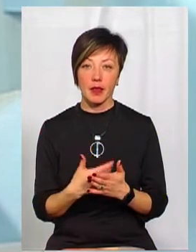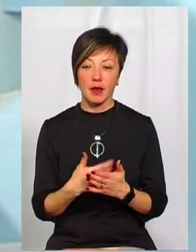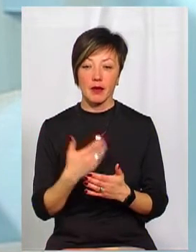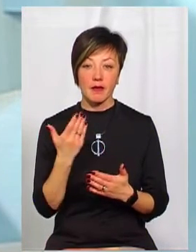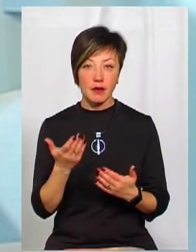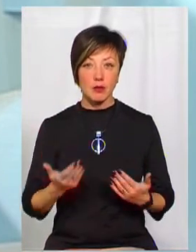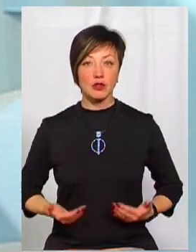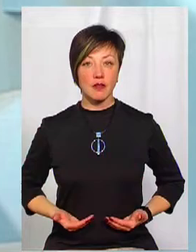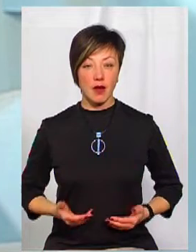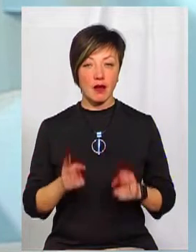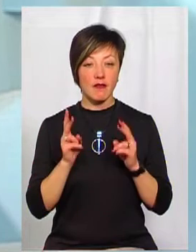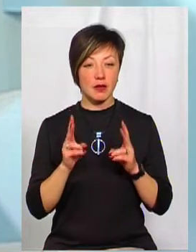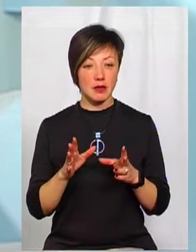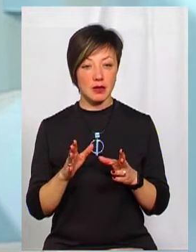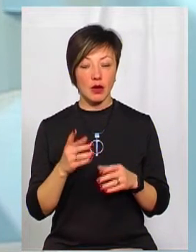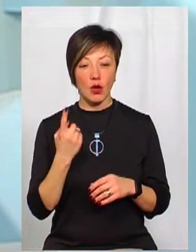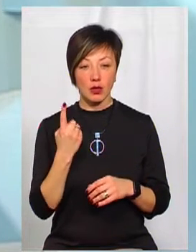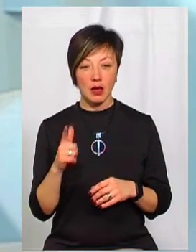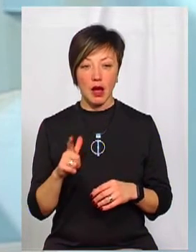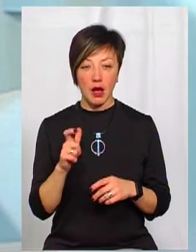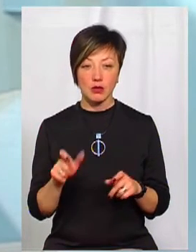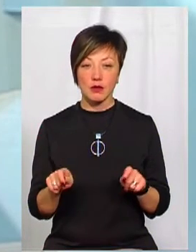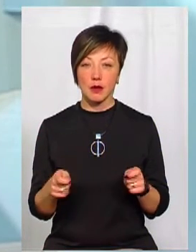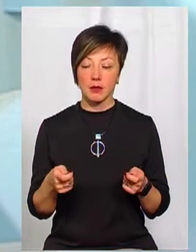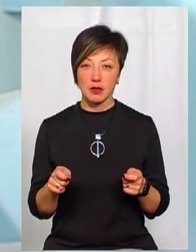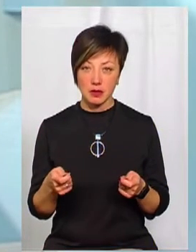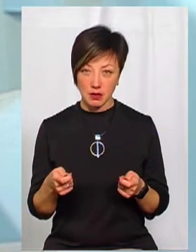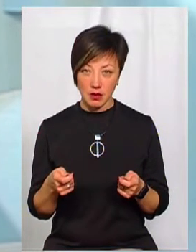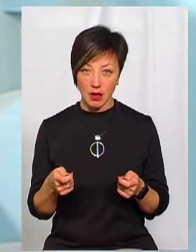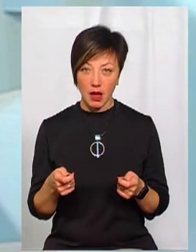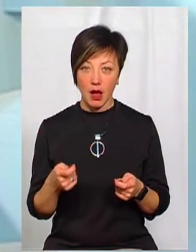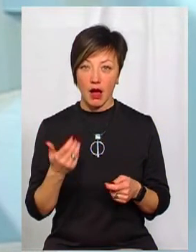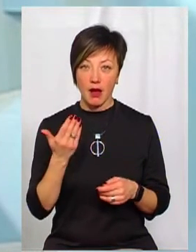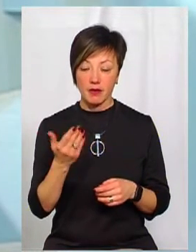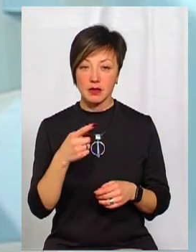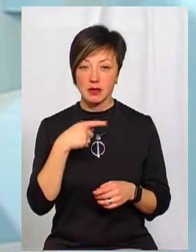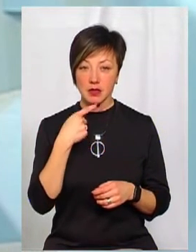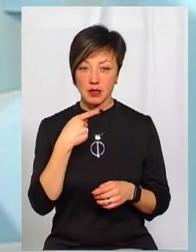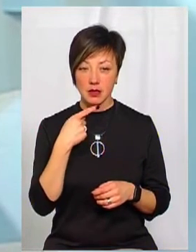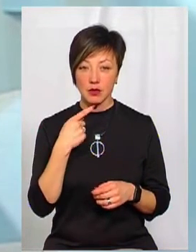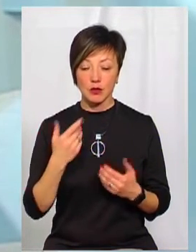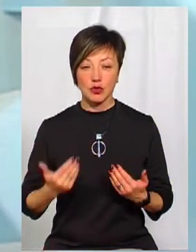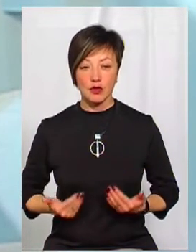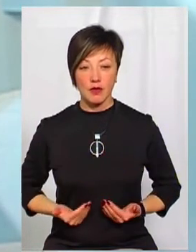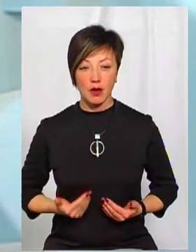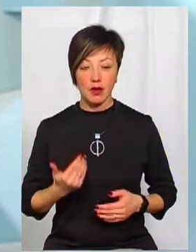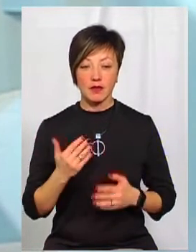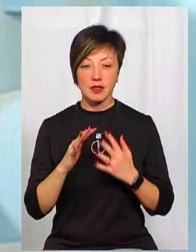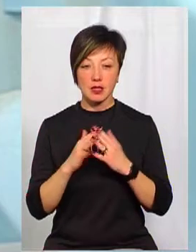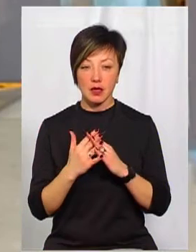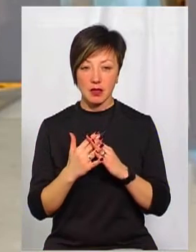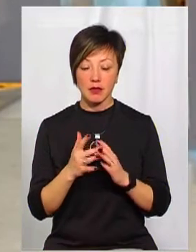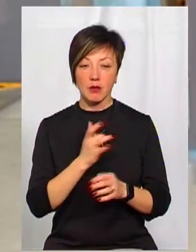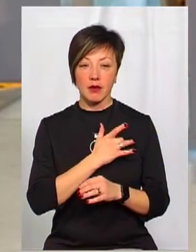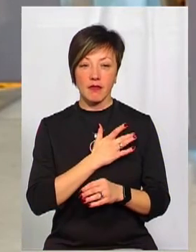наприклад, ви проживаєте в квартирі і у вас тільки одна газова плитка, а ви зазначали, що там хтось проживає в